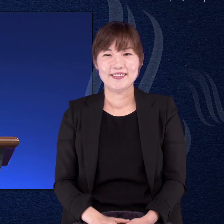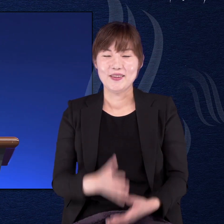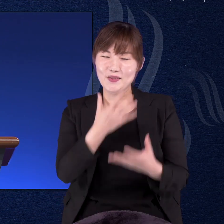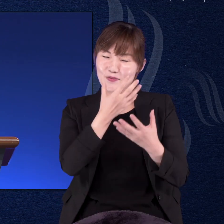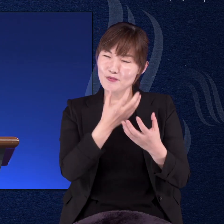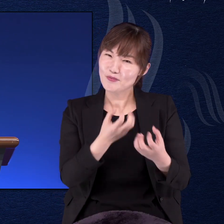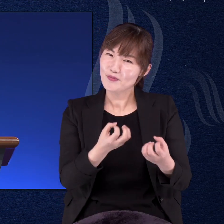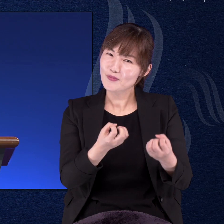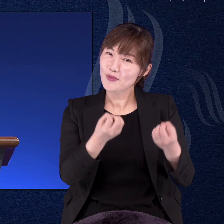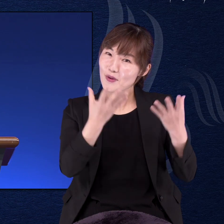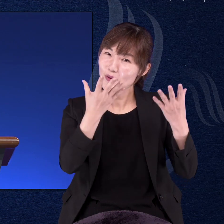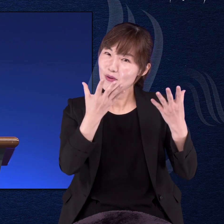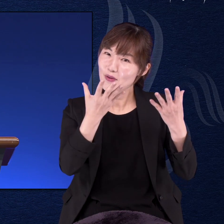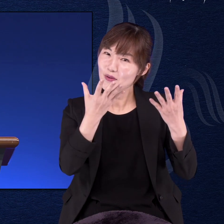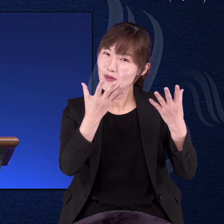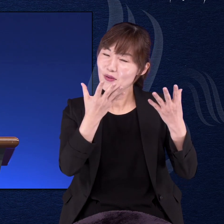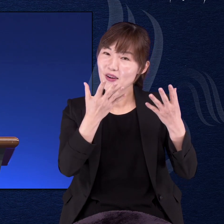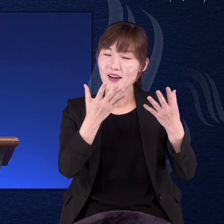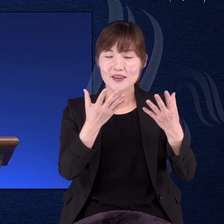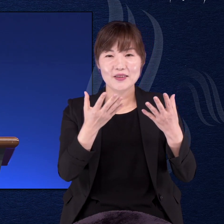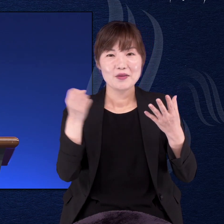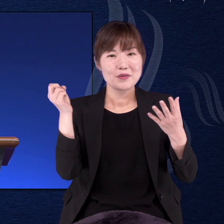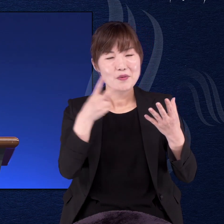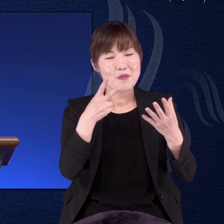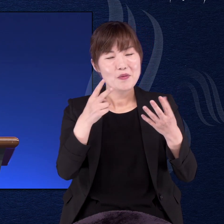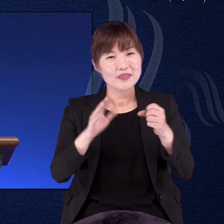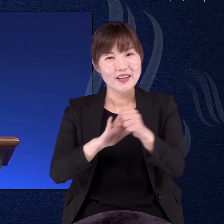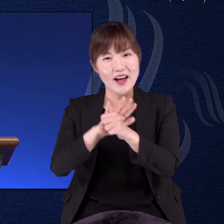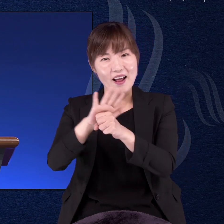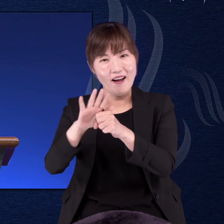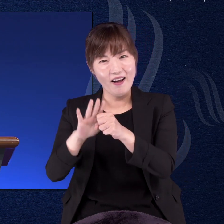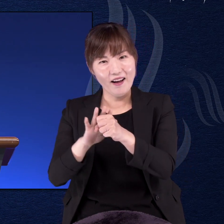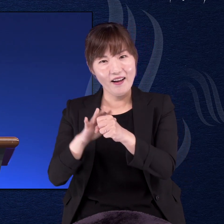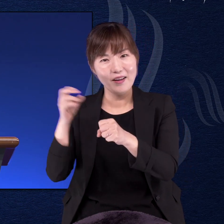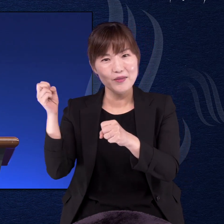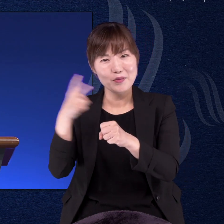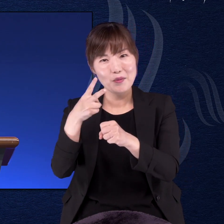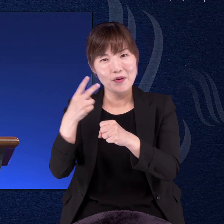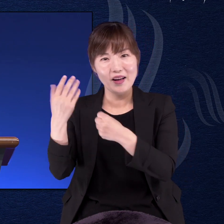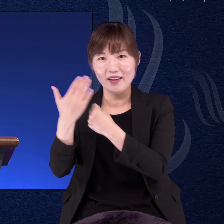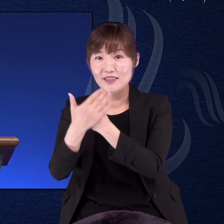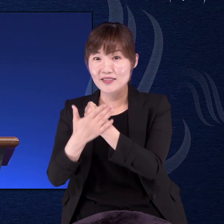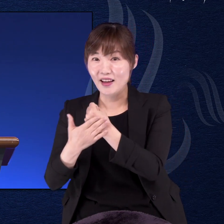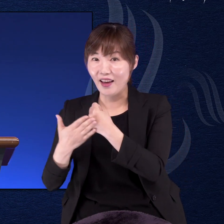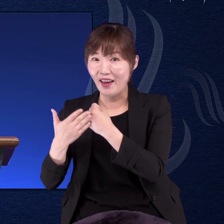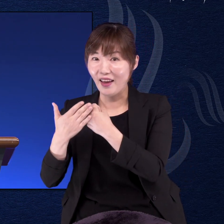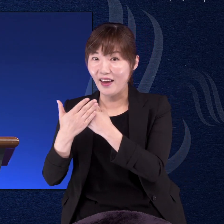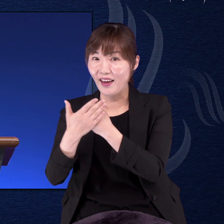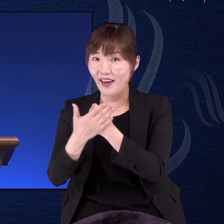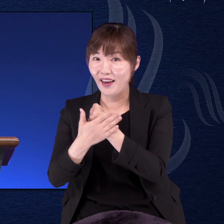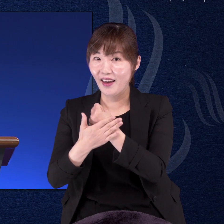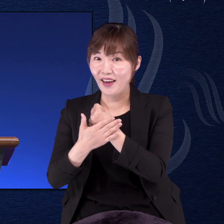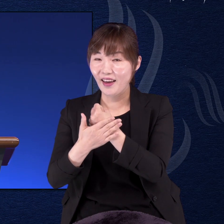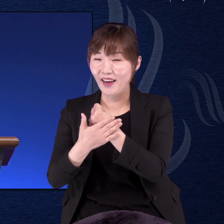축복, 사랑, 은혜 뭐 이런 말씀을 하세요. 근데 간혹 어떤 분들은